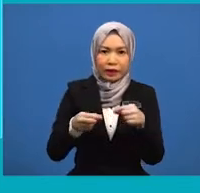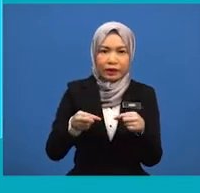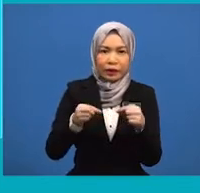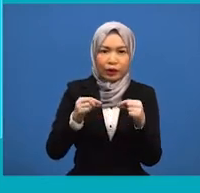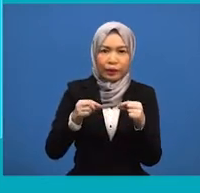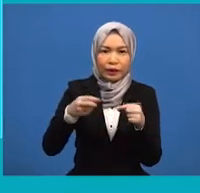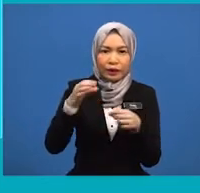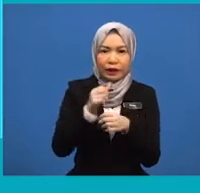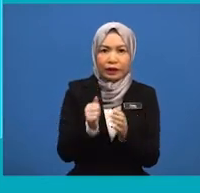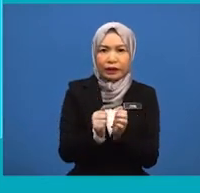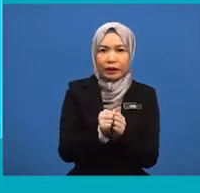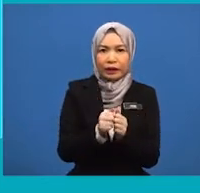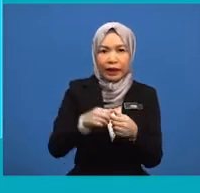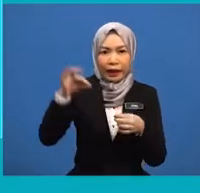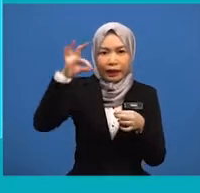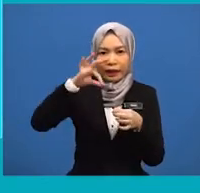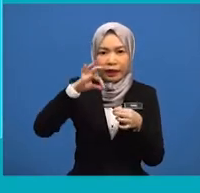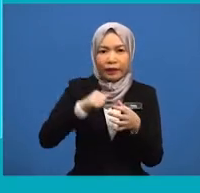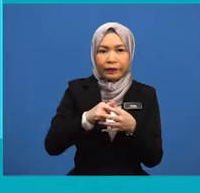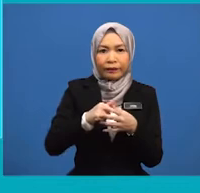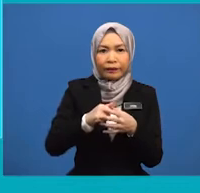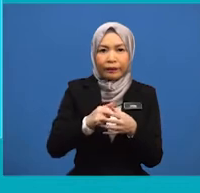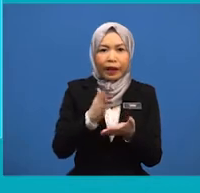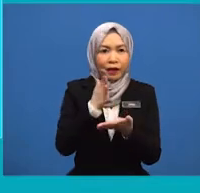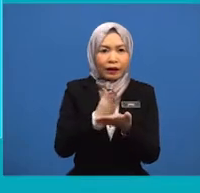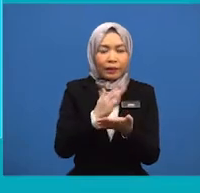teh. Tamat.